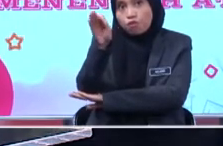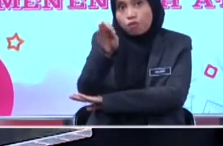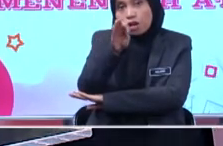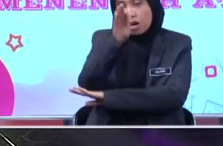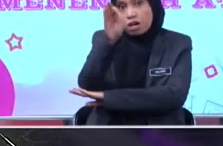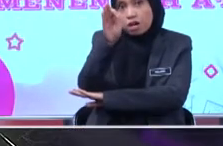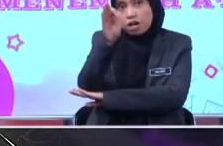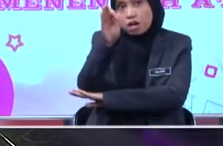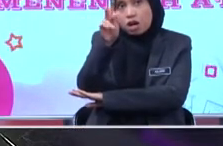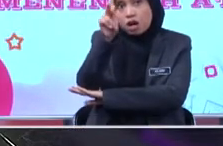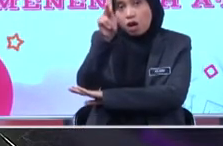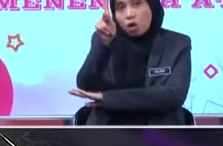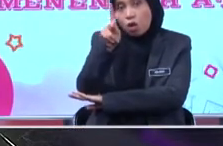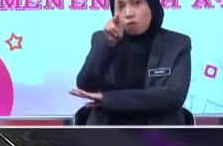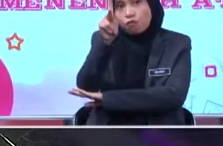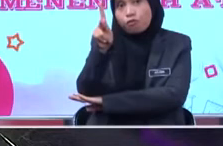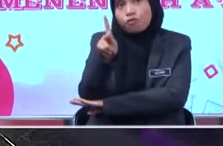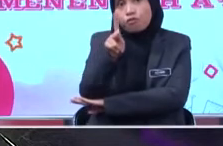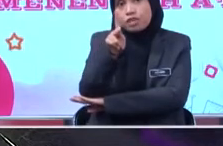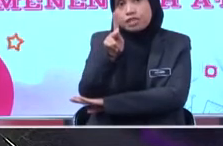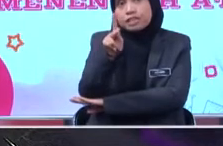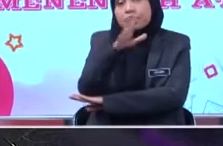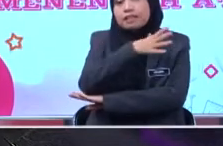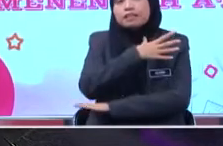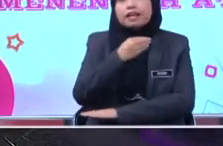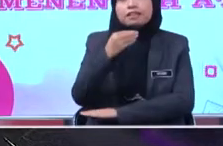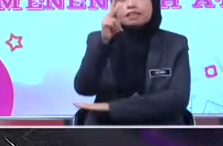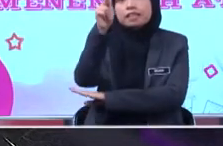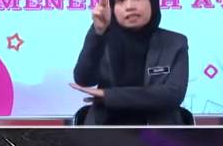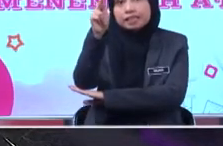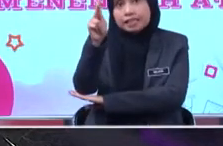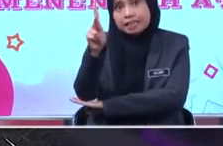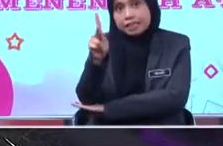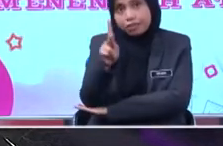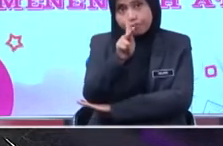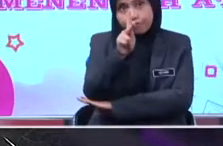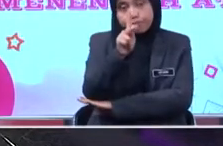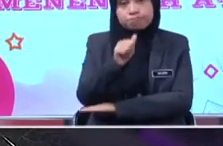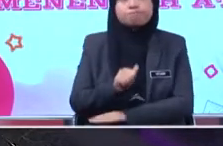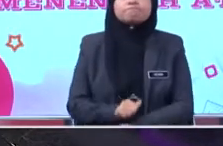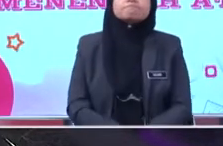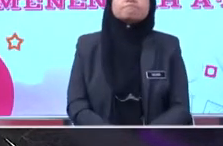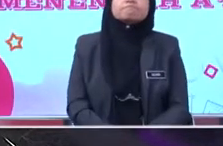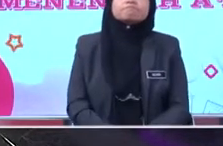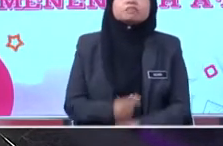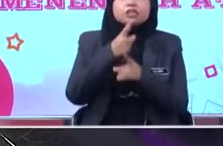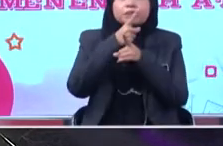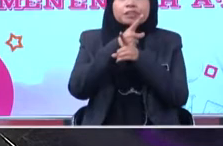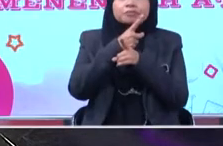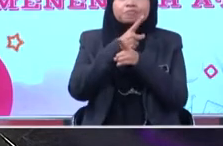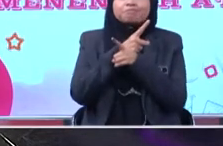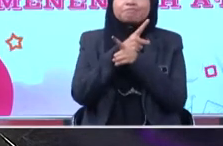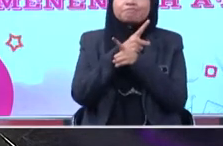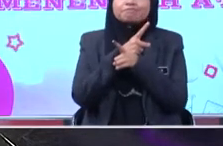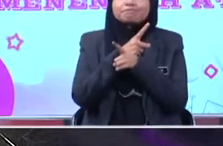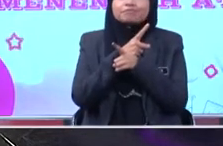Kaf Oke Wagon sekarang Nantes alhamdulillah alhamdulillah Adik ini